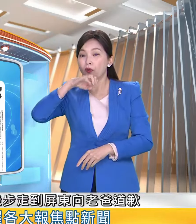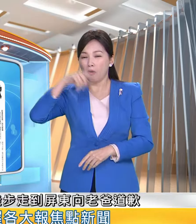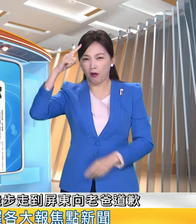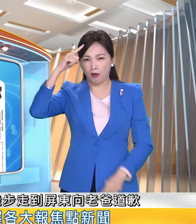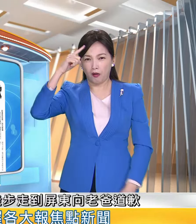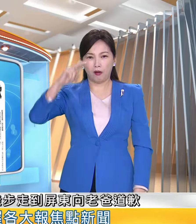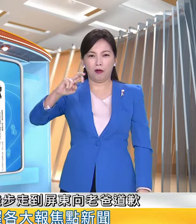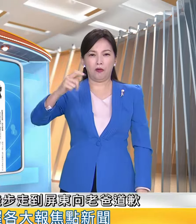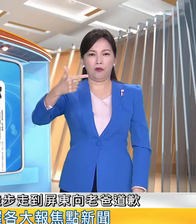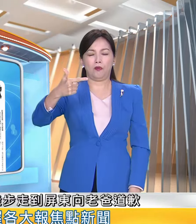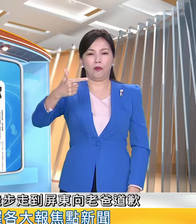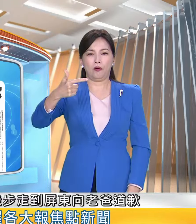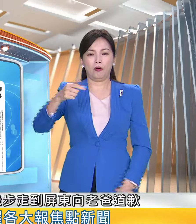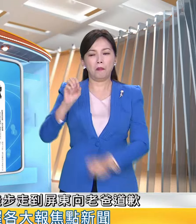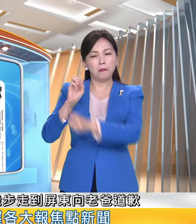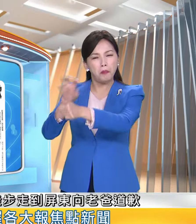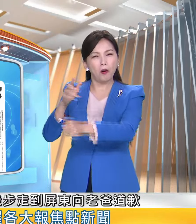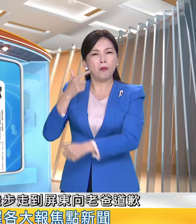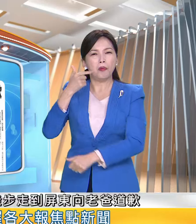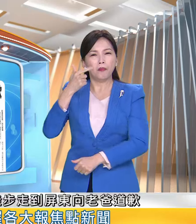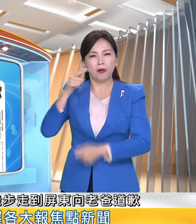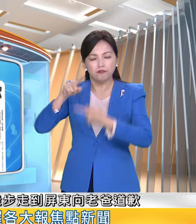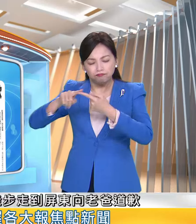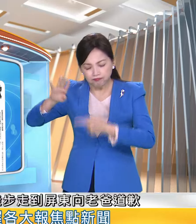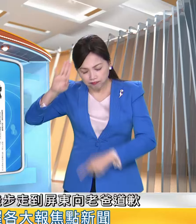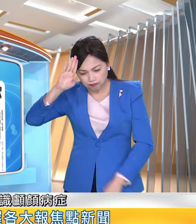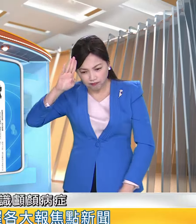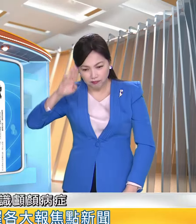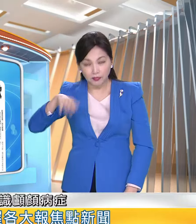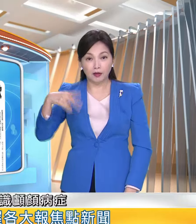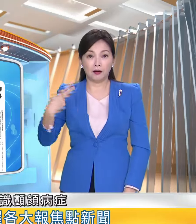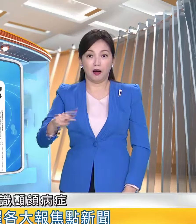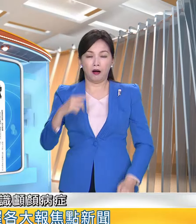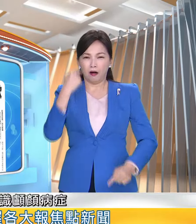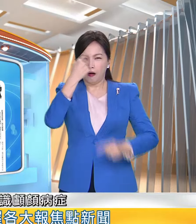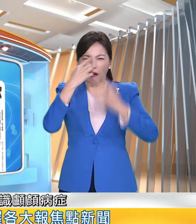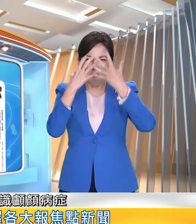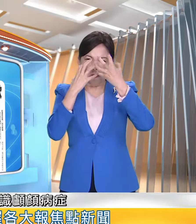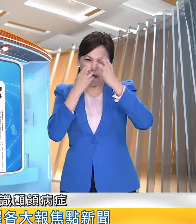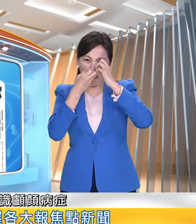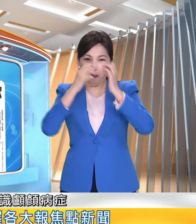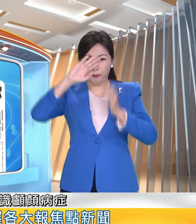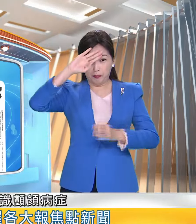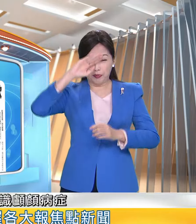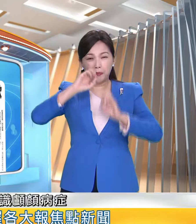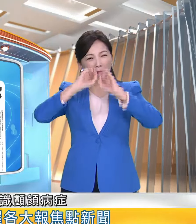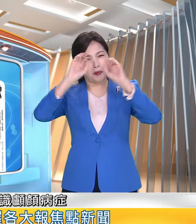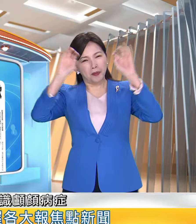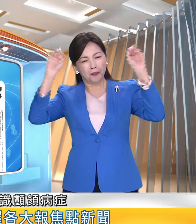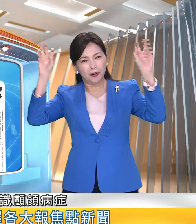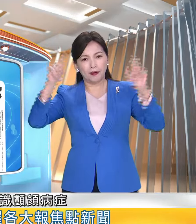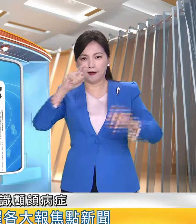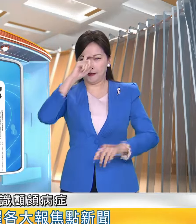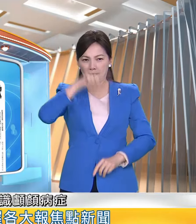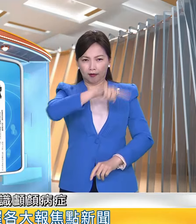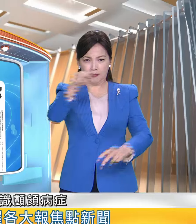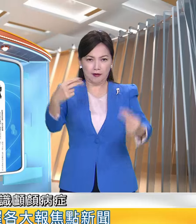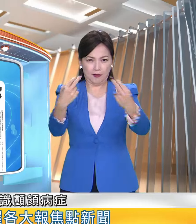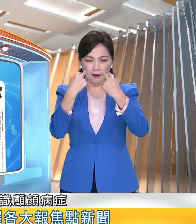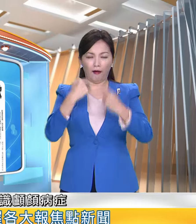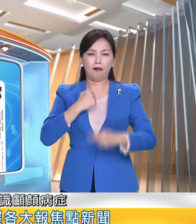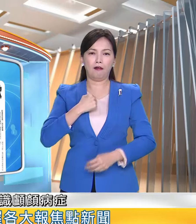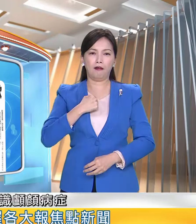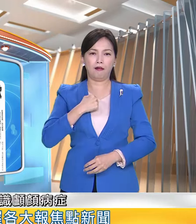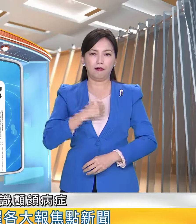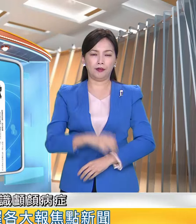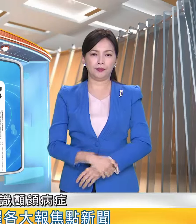到屏东，向老爸道歉，也要让更多人来认识卢炎病症。